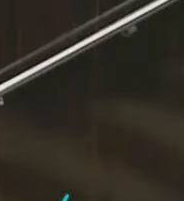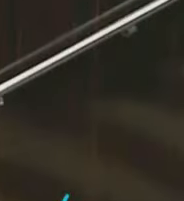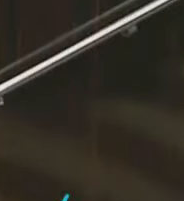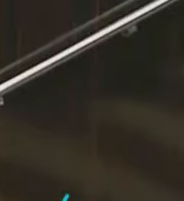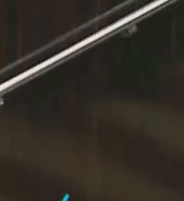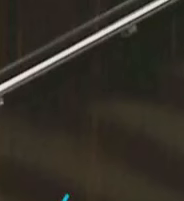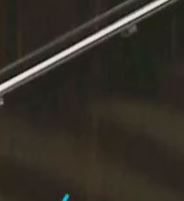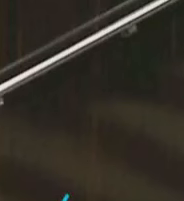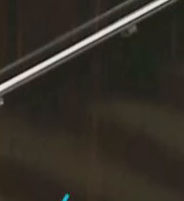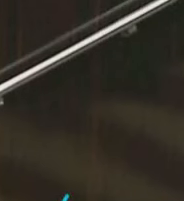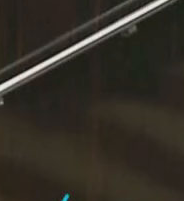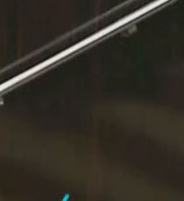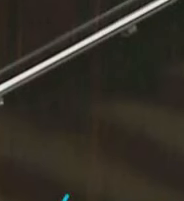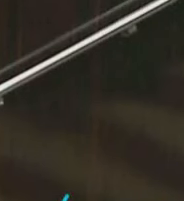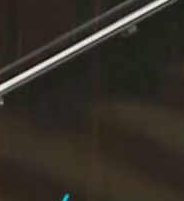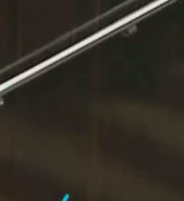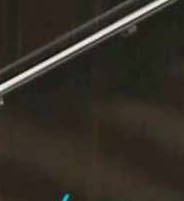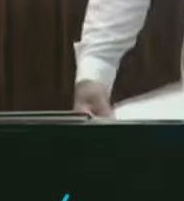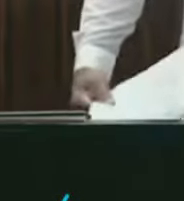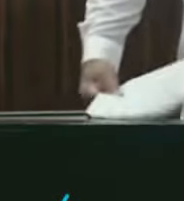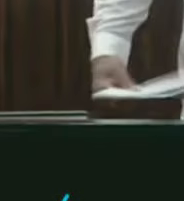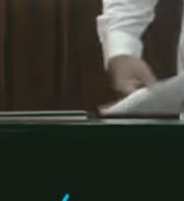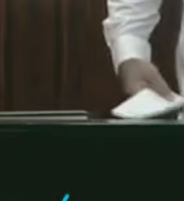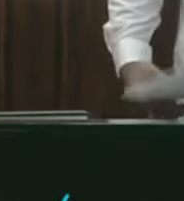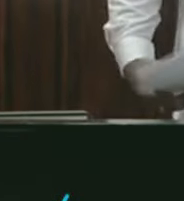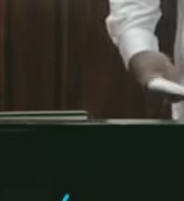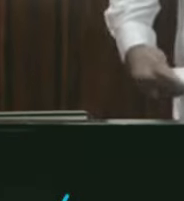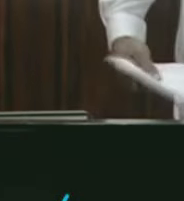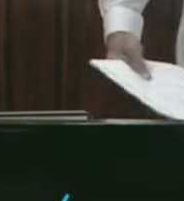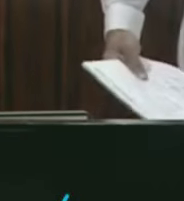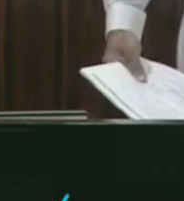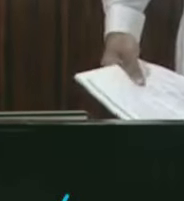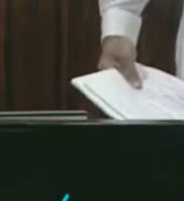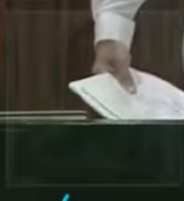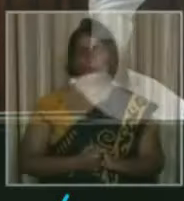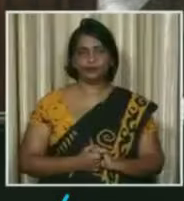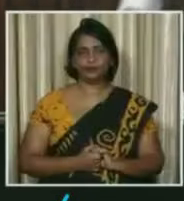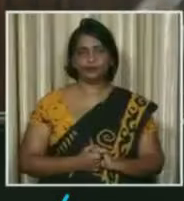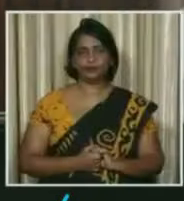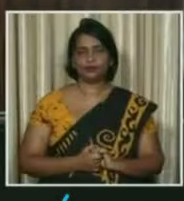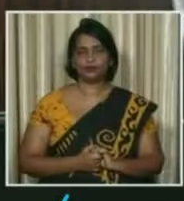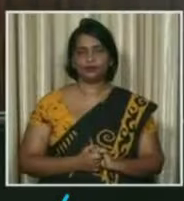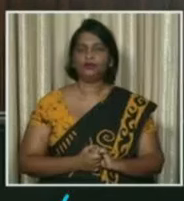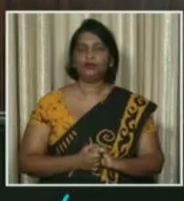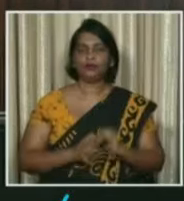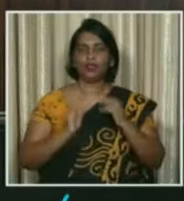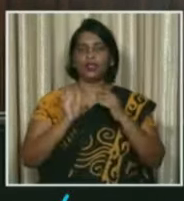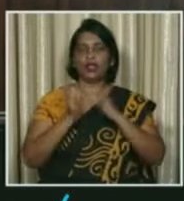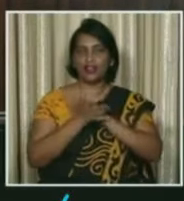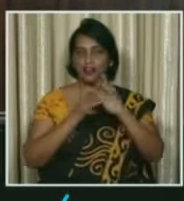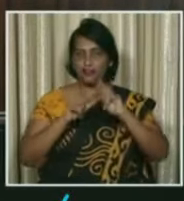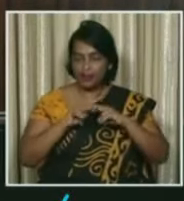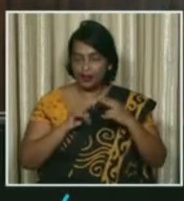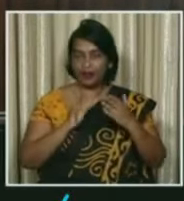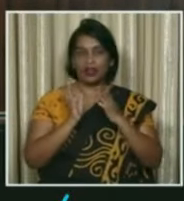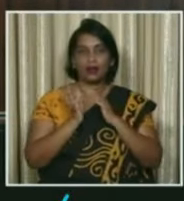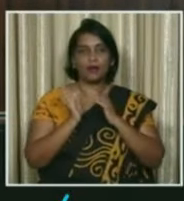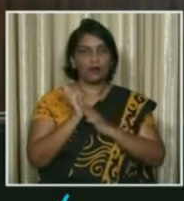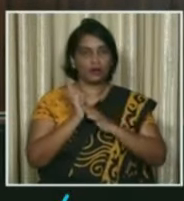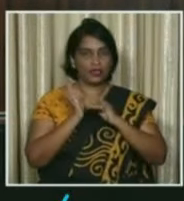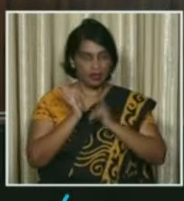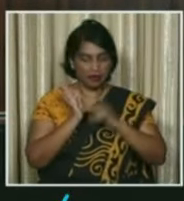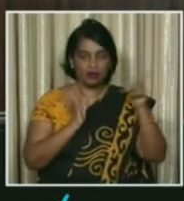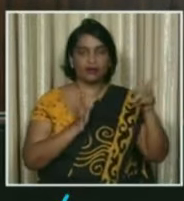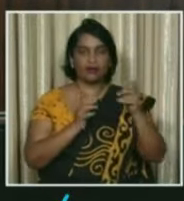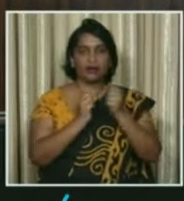සමගි ජන බලවේගයේ පාර්ලිමේන්තු මන්ත්‍රීවරුන් වන ගරු හරීන් ෆර්නාන්ඩු මහතා සහ ගරු මනුෂ්‍ය නානායක්කාර මහතා එම පක්ෂයෙන්